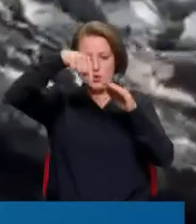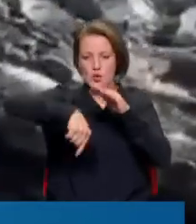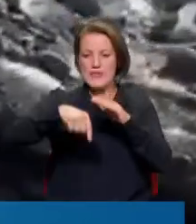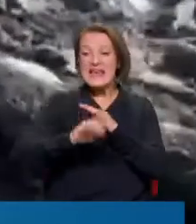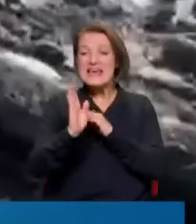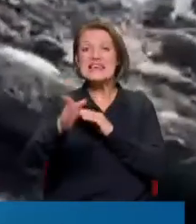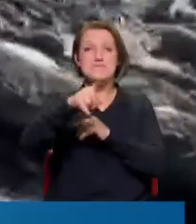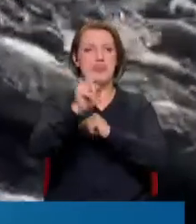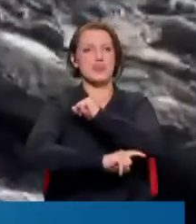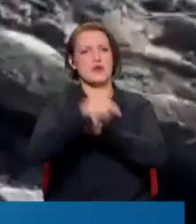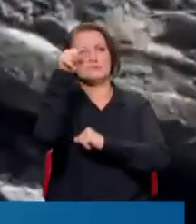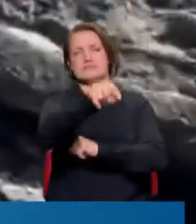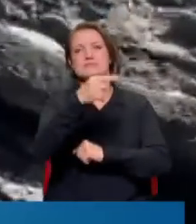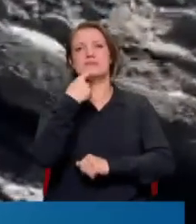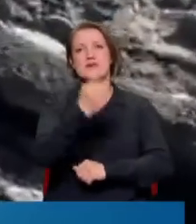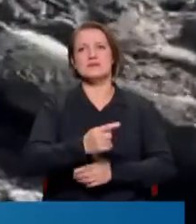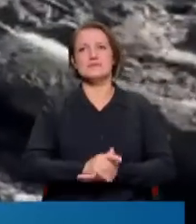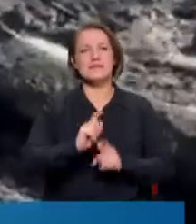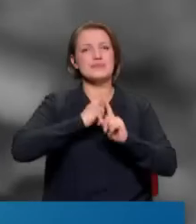değerlendirileceği tehdidinde